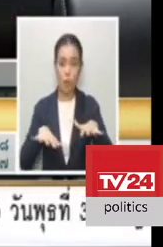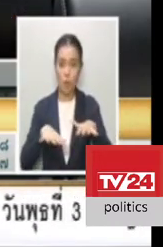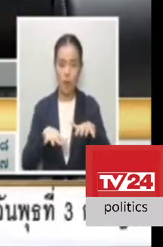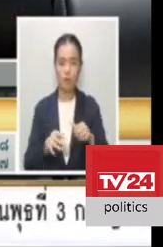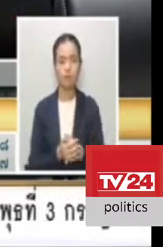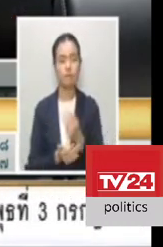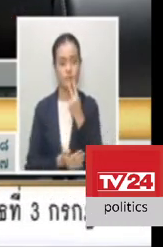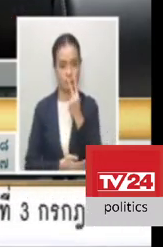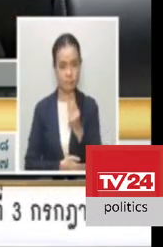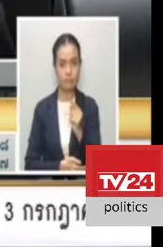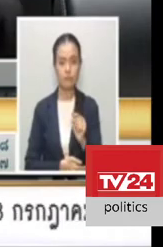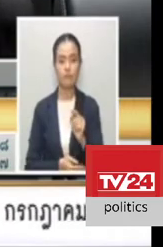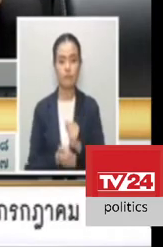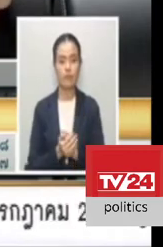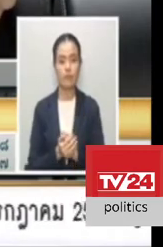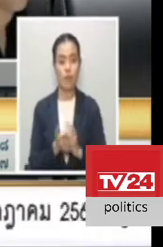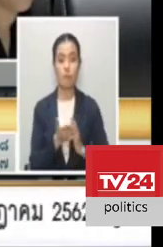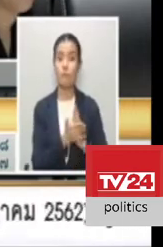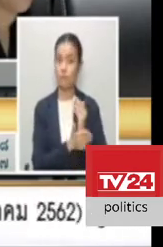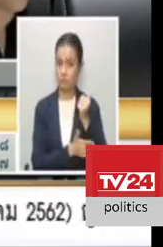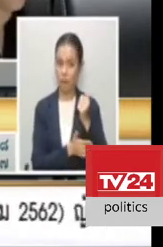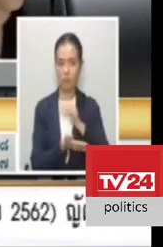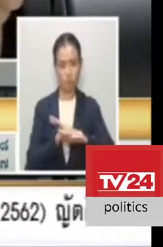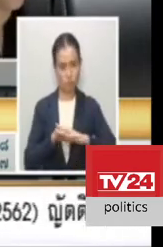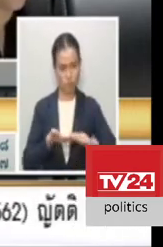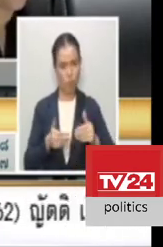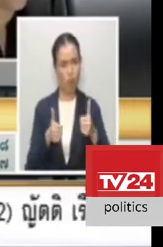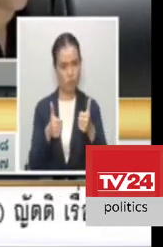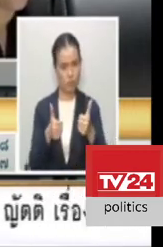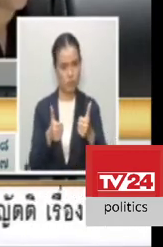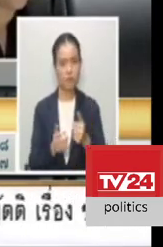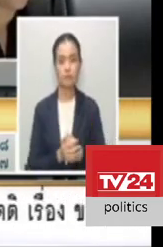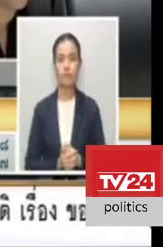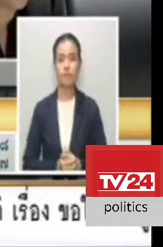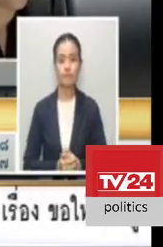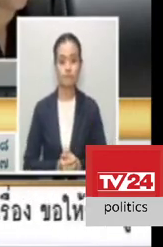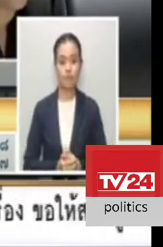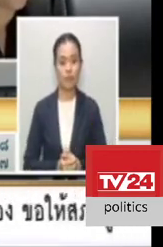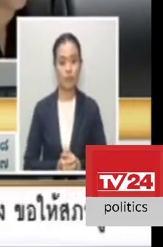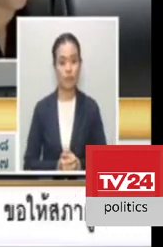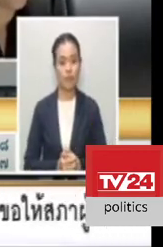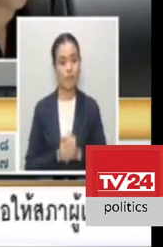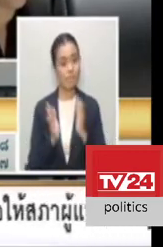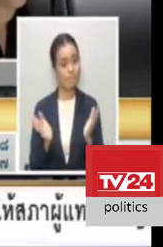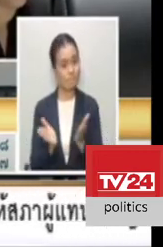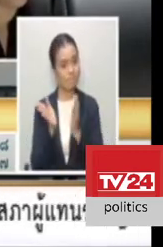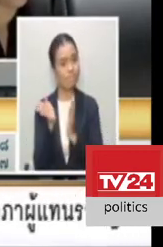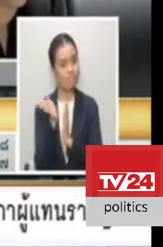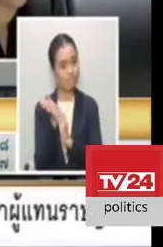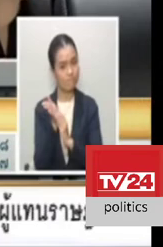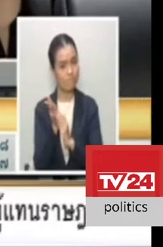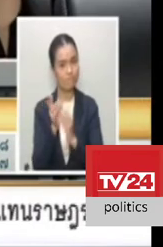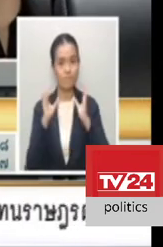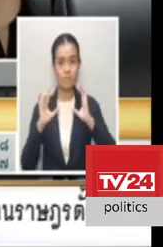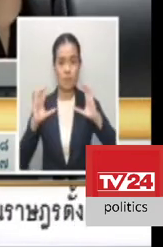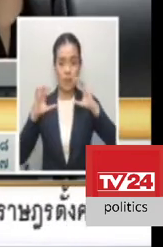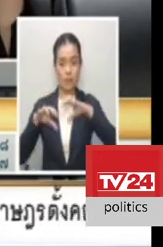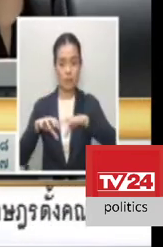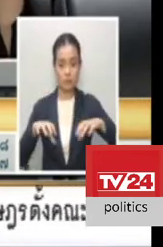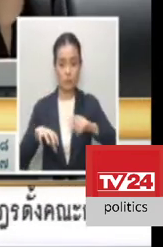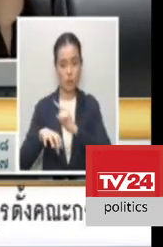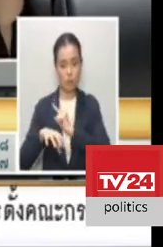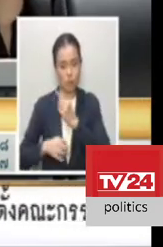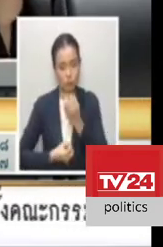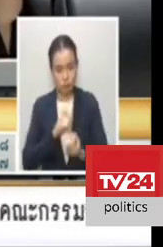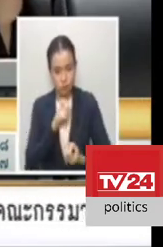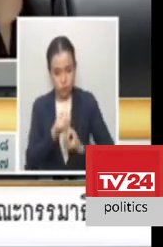ห็นว่าสามารถประสบความสำเร็จเรียบร้อยด้วยดีซึ่งต้องยกย่องข้าราชการและหน่วยงานที่เกี่ยวข้องซึ่งได้ทุ่มเ